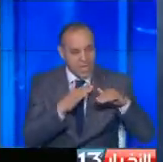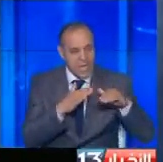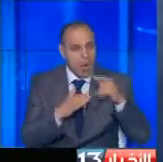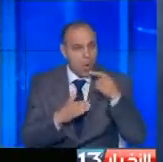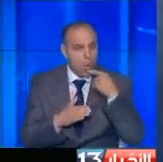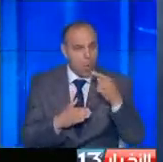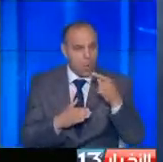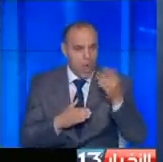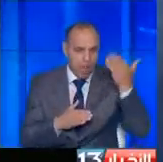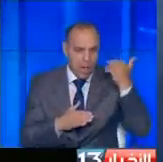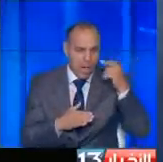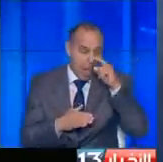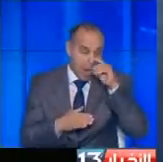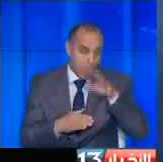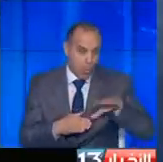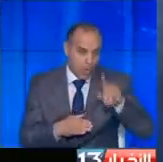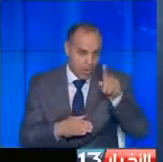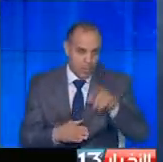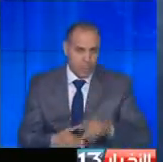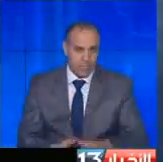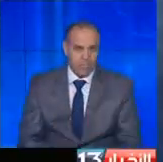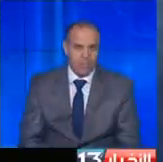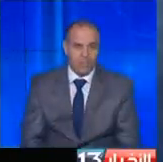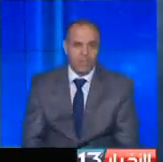للمخرج مصطفى العقاد.